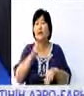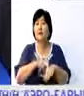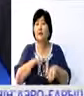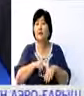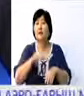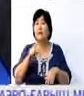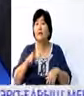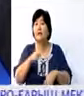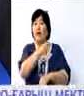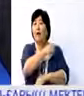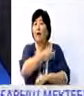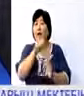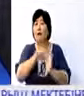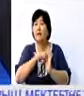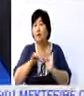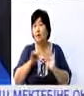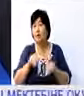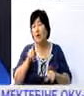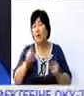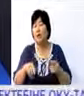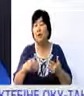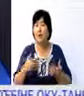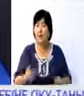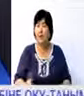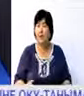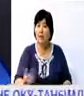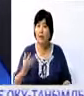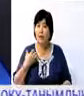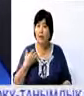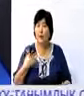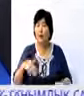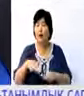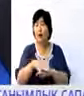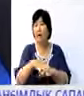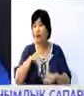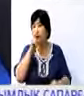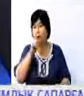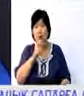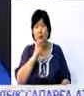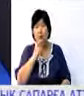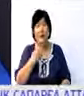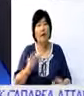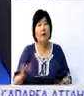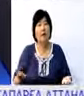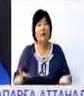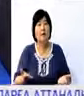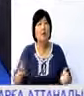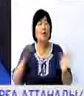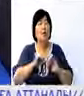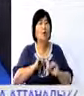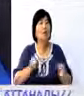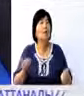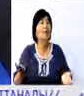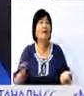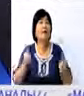бір рейдтер жүргіземіз. Кейбір мысалы Қызылорда халқының түсінбеушіліктері бар. Неге түсуге болмайды, неге знактарын